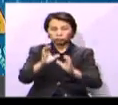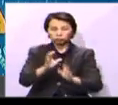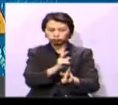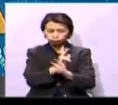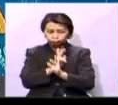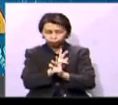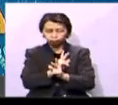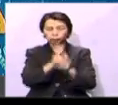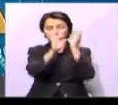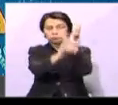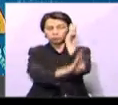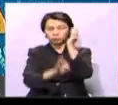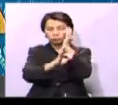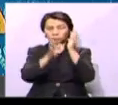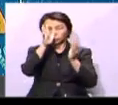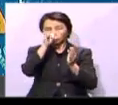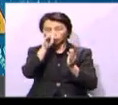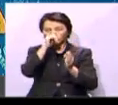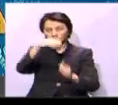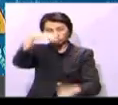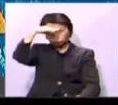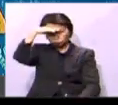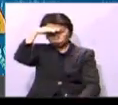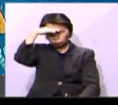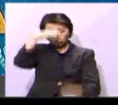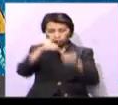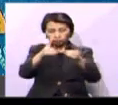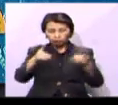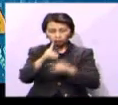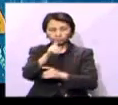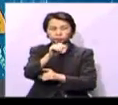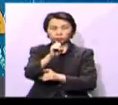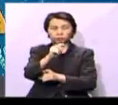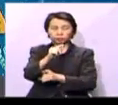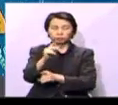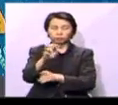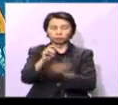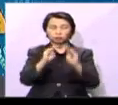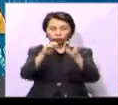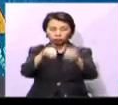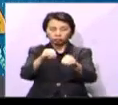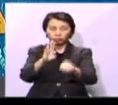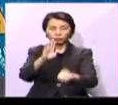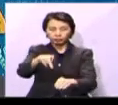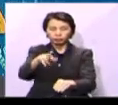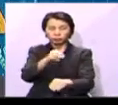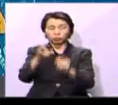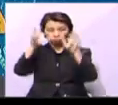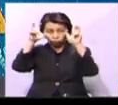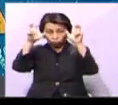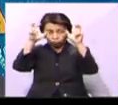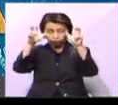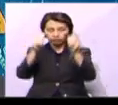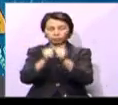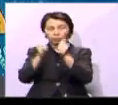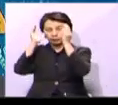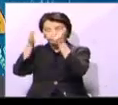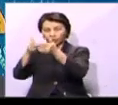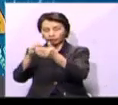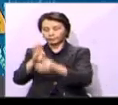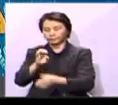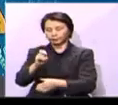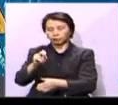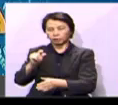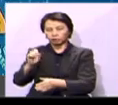di Negeri Sembilan, Melaka, Johor iaitu di daerah Tangkak, Muar, Batu Pahat dan Pontian, di Negeri Pahang iaitu daerah